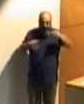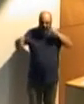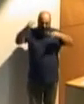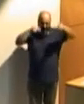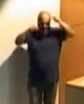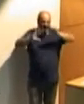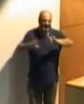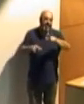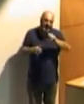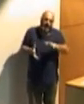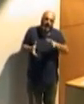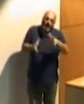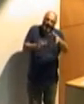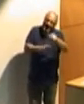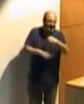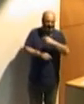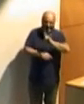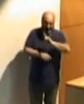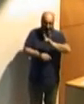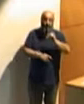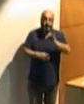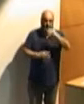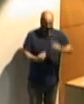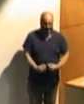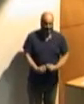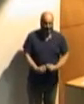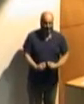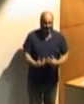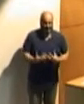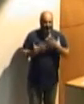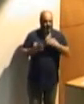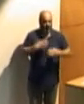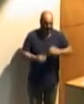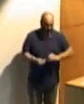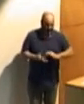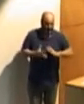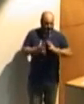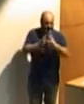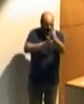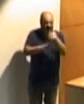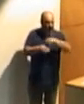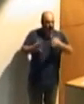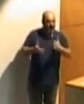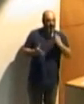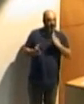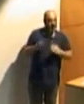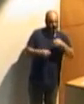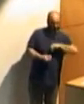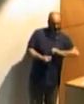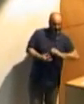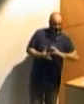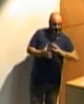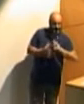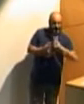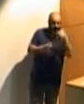autres choses comme ça c'est tout à fait intéressant moi je vais vous parler plutôt de biologie je vous parle plutôt de biologie j'essaie de voir un petit peu en quoi il est en fait